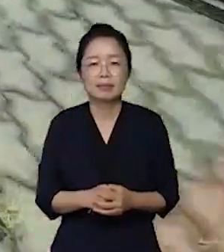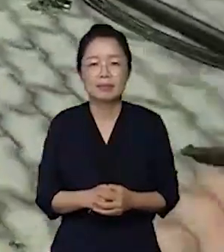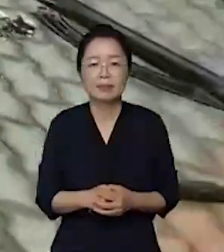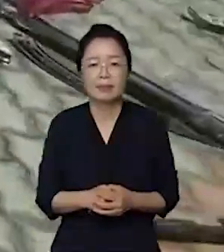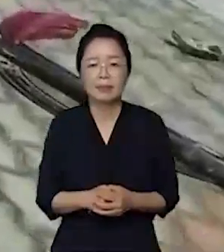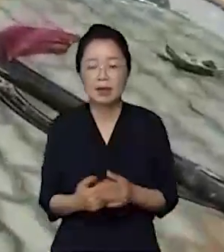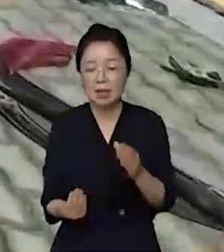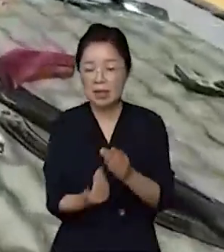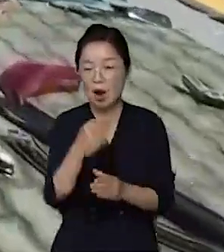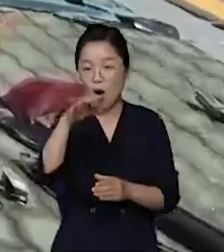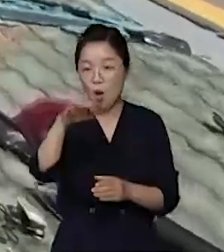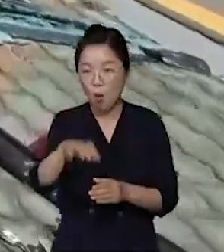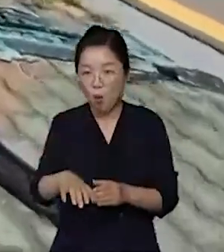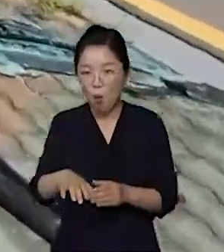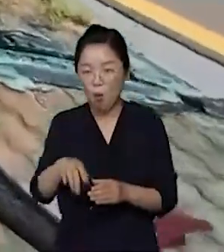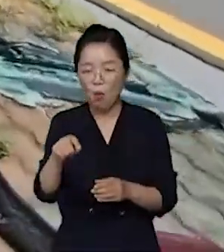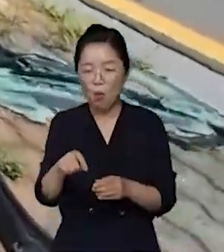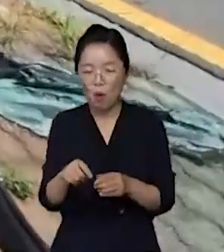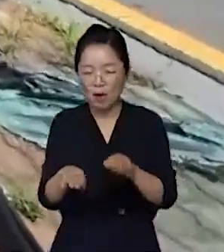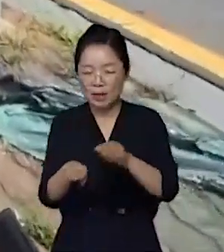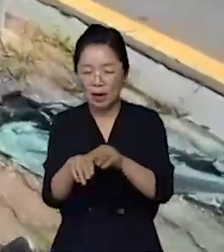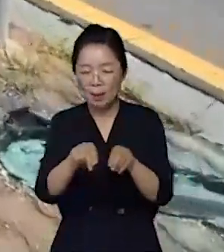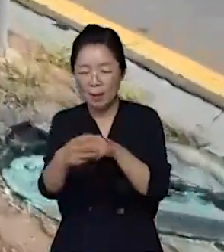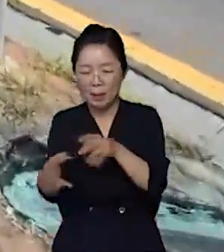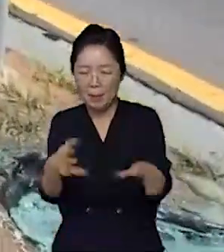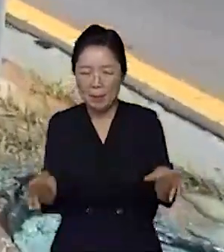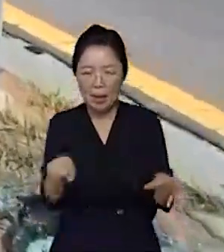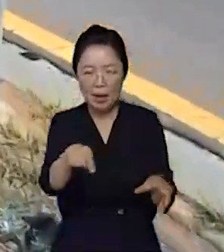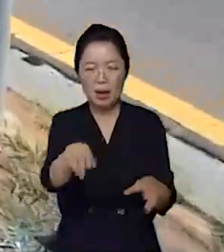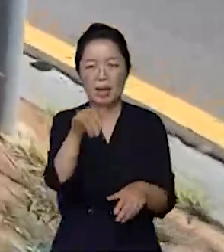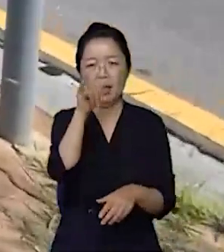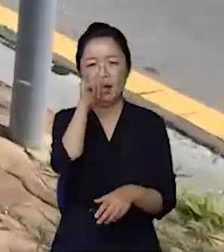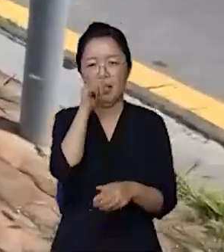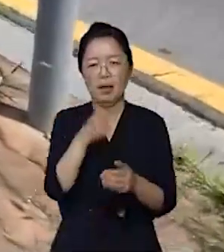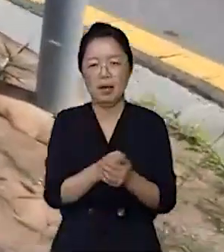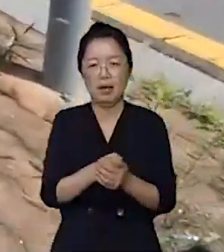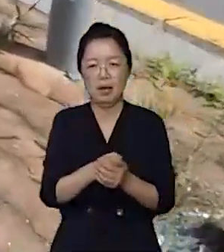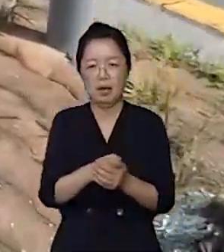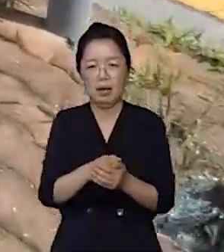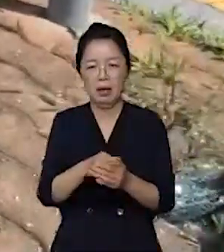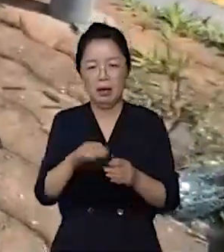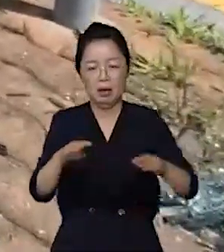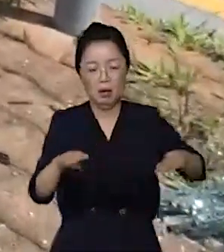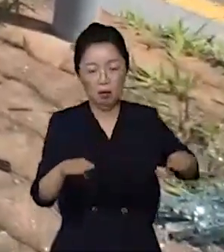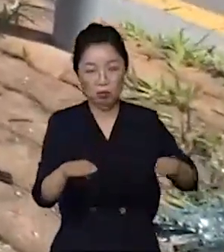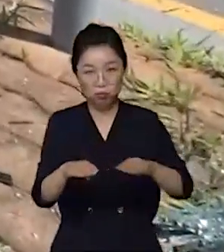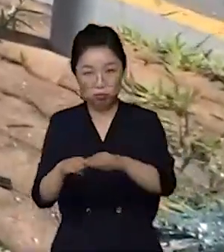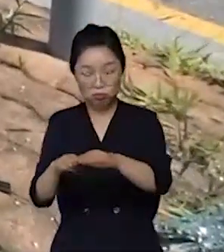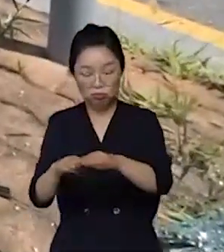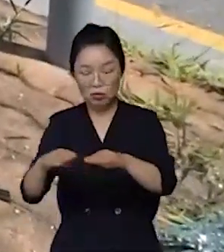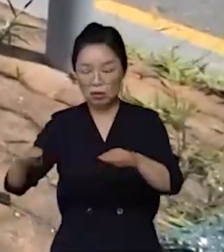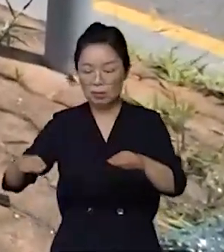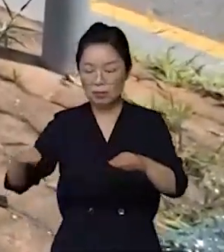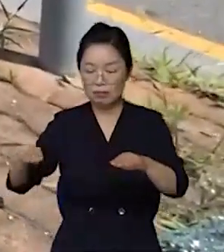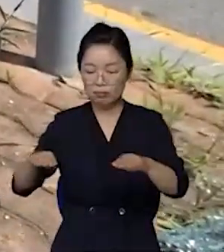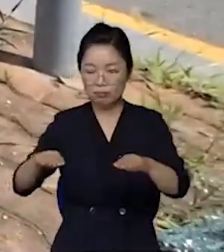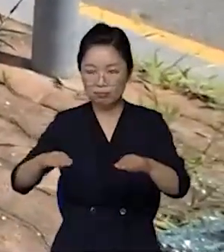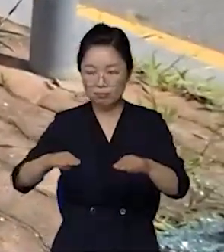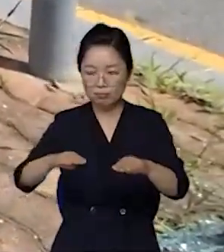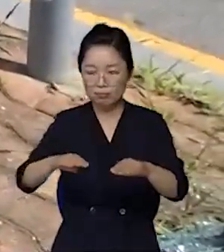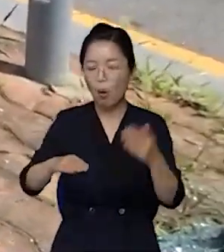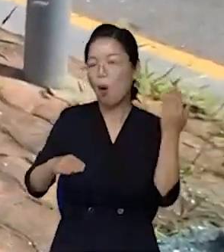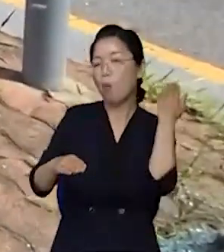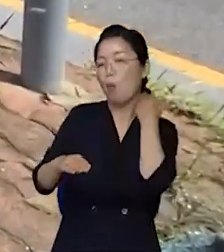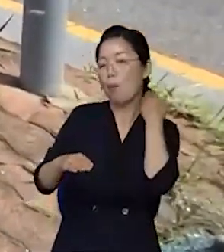사고 현장에는 차량의 파편이 그대로 남아있습니다 직진 하던 suv 차량인 주조 에서 나오는 승용차를